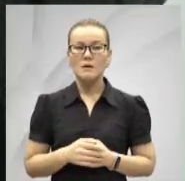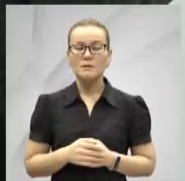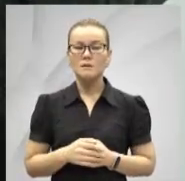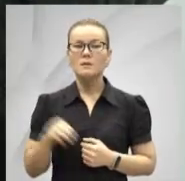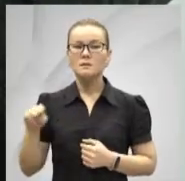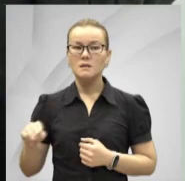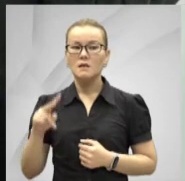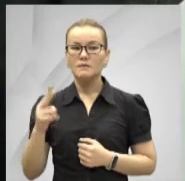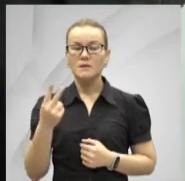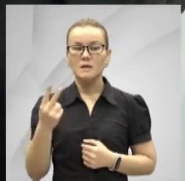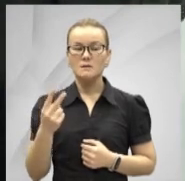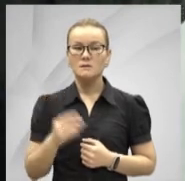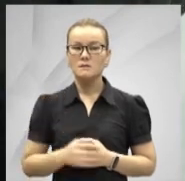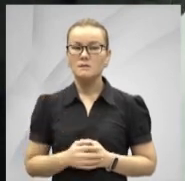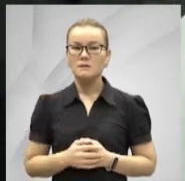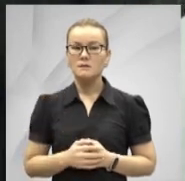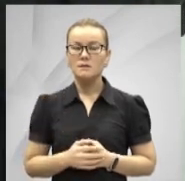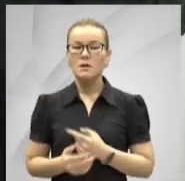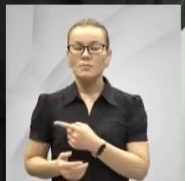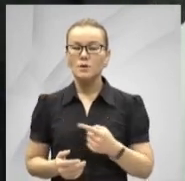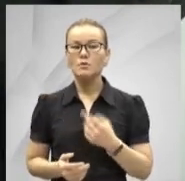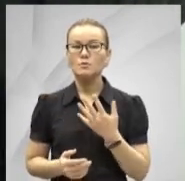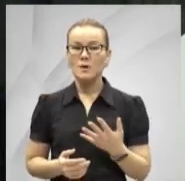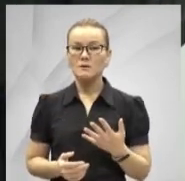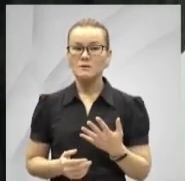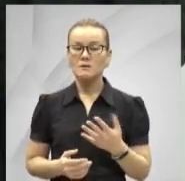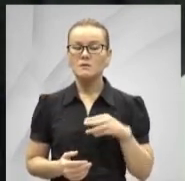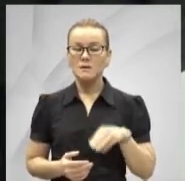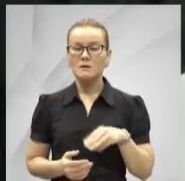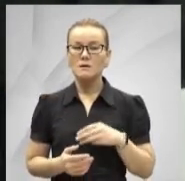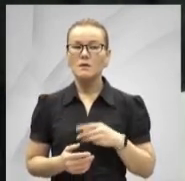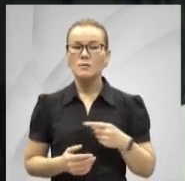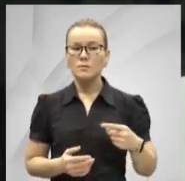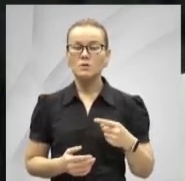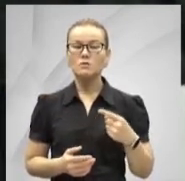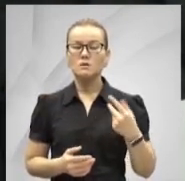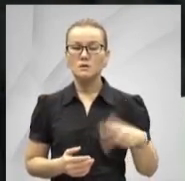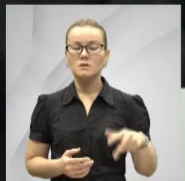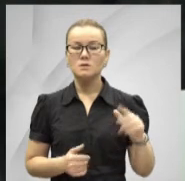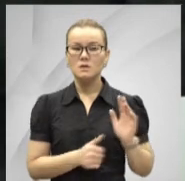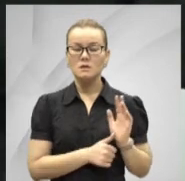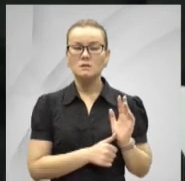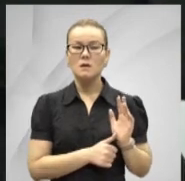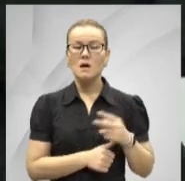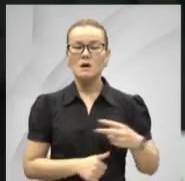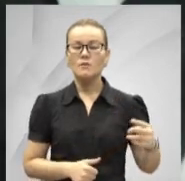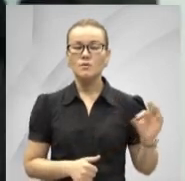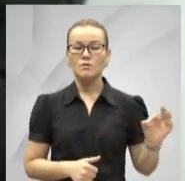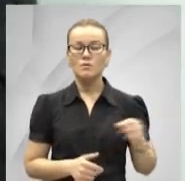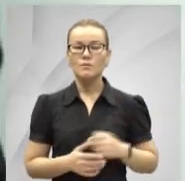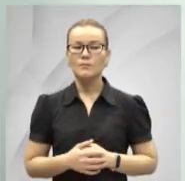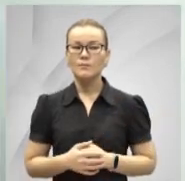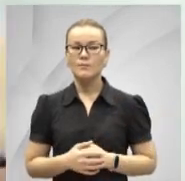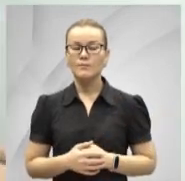T в квадрате минус 5t минус 36 равно